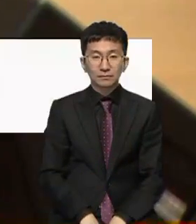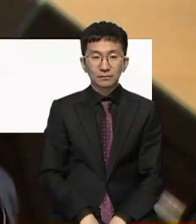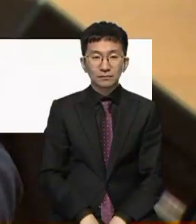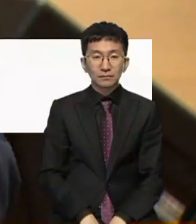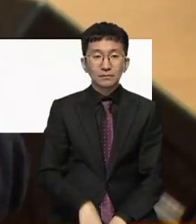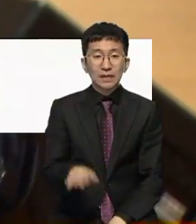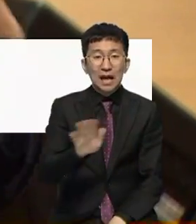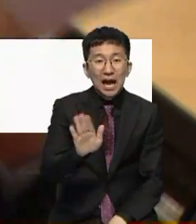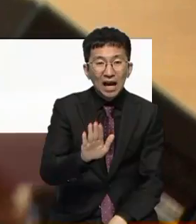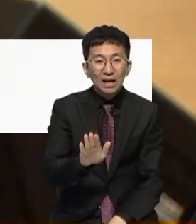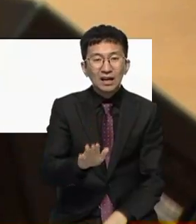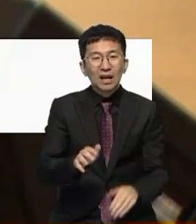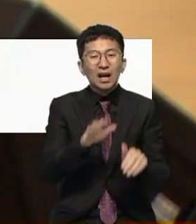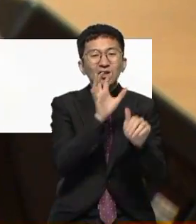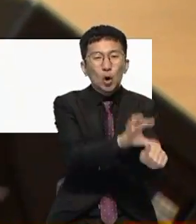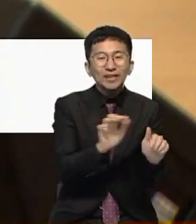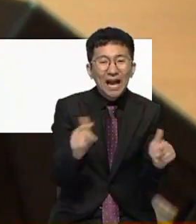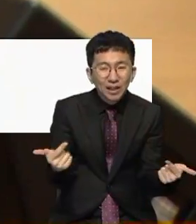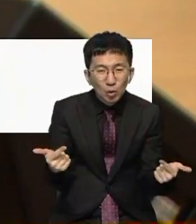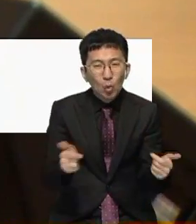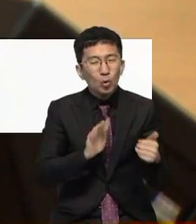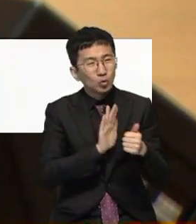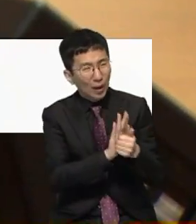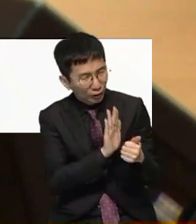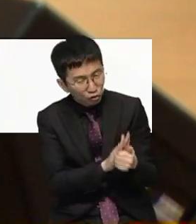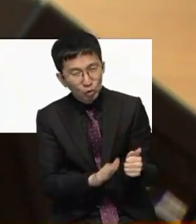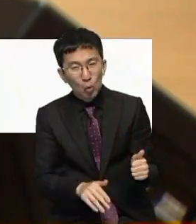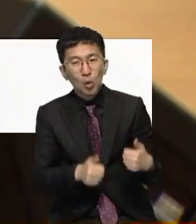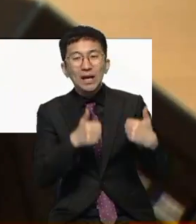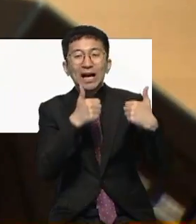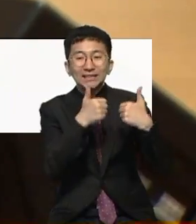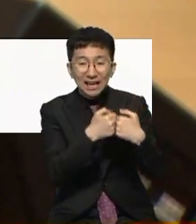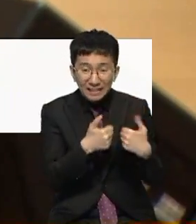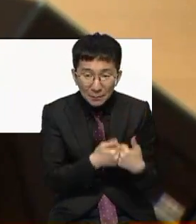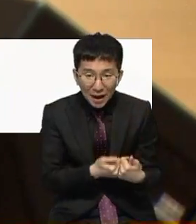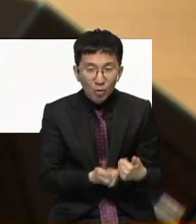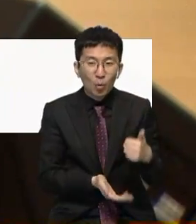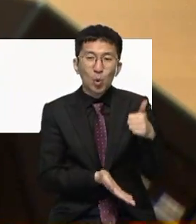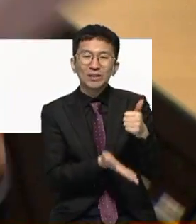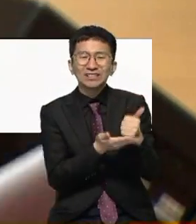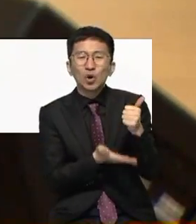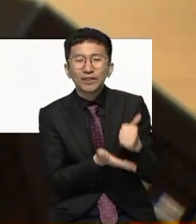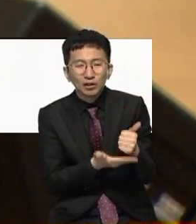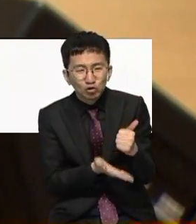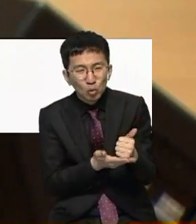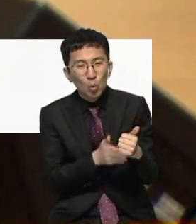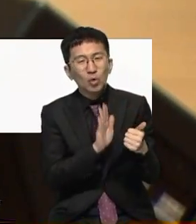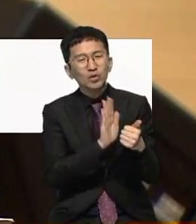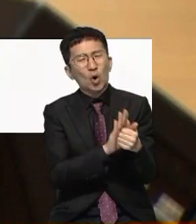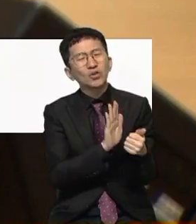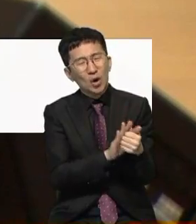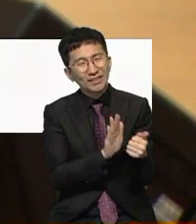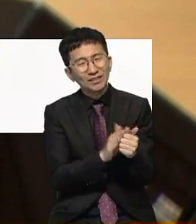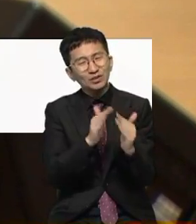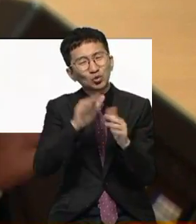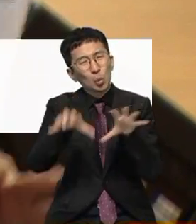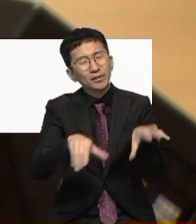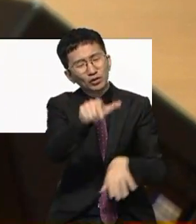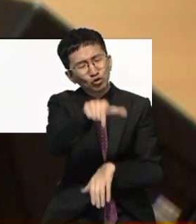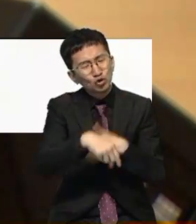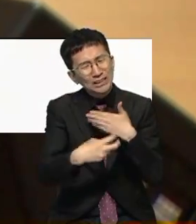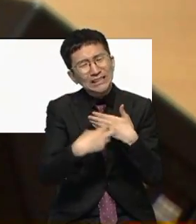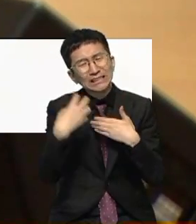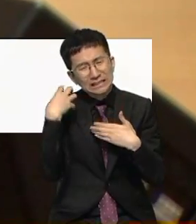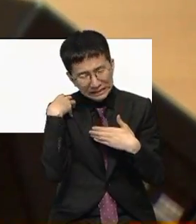아니고 그분들 힘 보태드리고 상담도 해드리고 응원하는 격려하는 그러한 동네